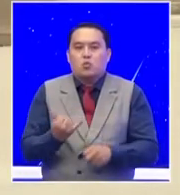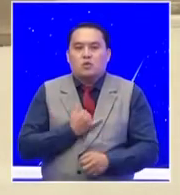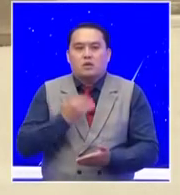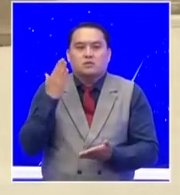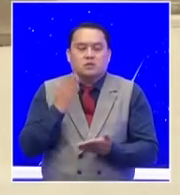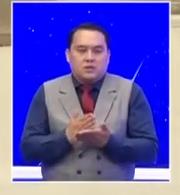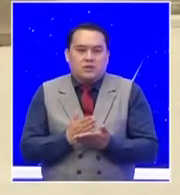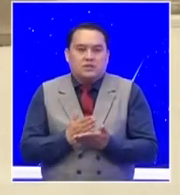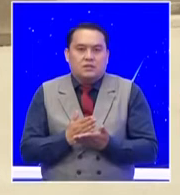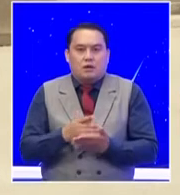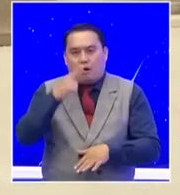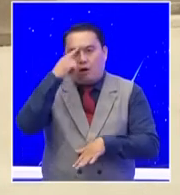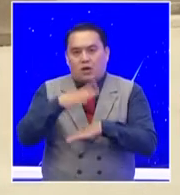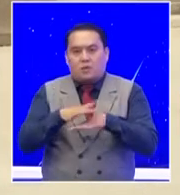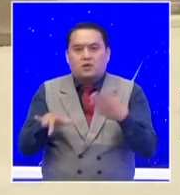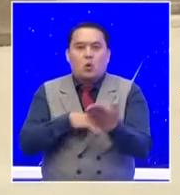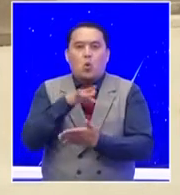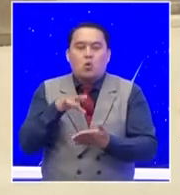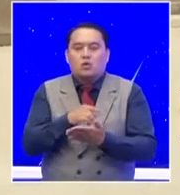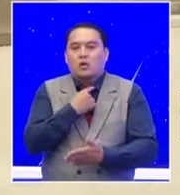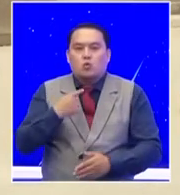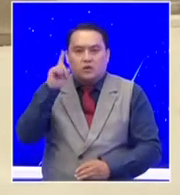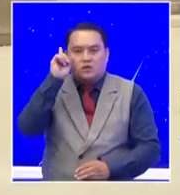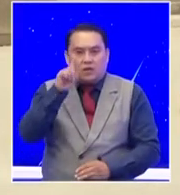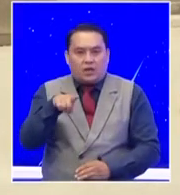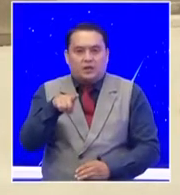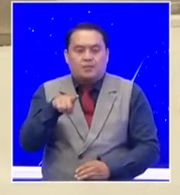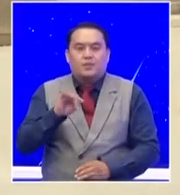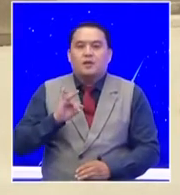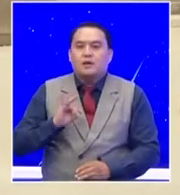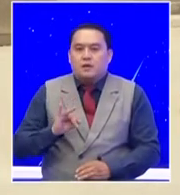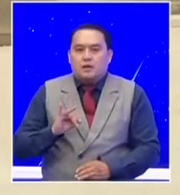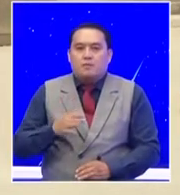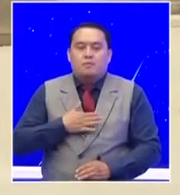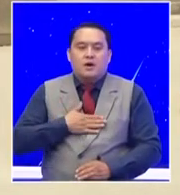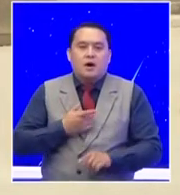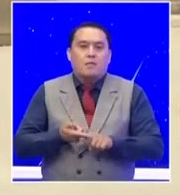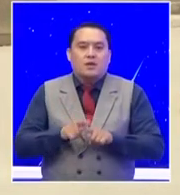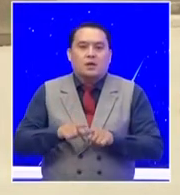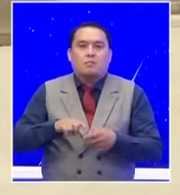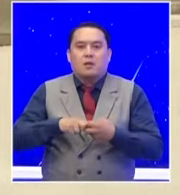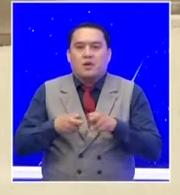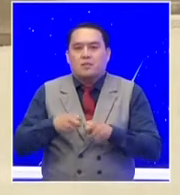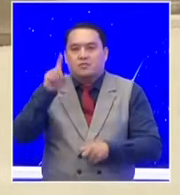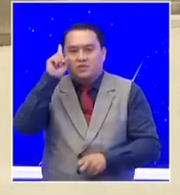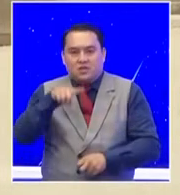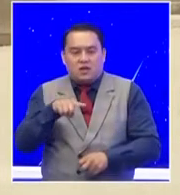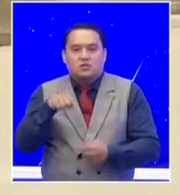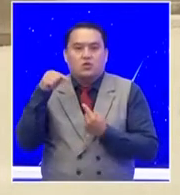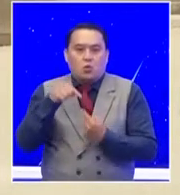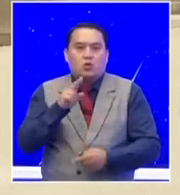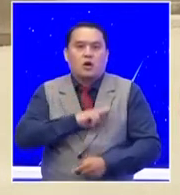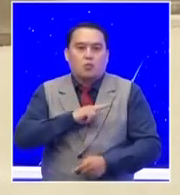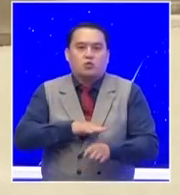существует. Акимат города Талдыкурган об этом в курсе. Мы об этой проблеме знаем и ведем соответствующую